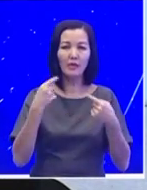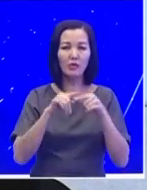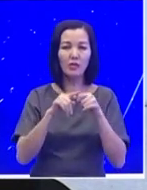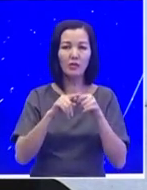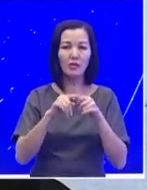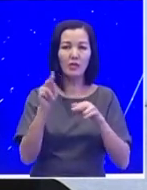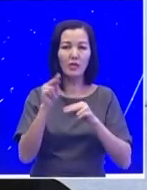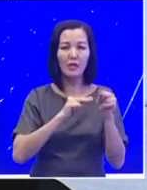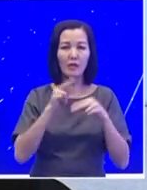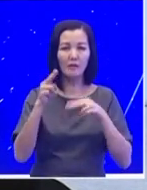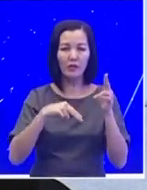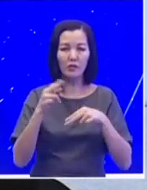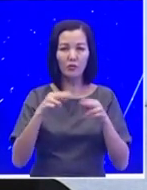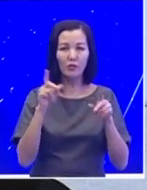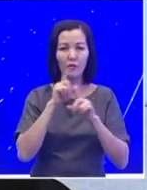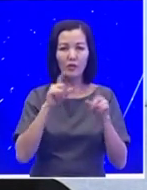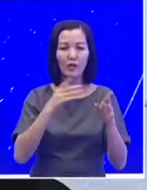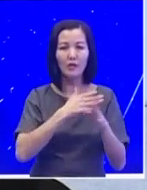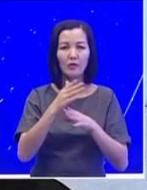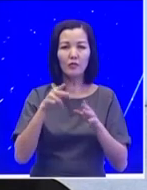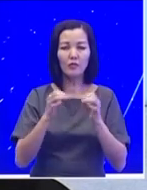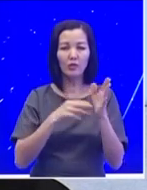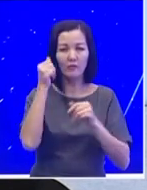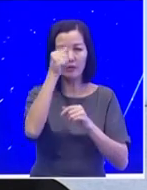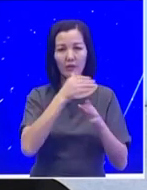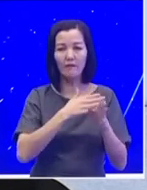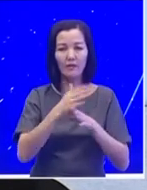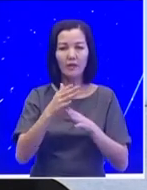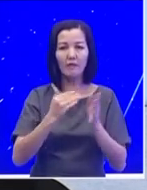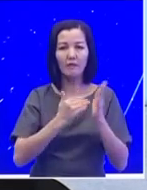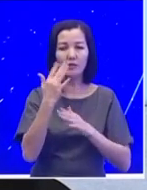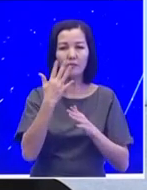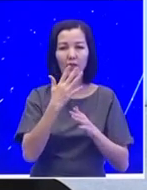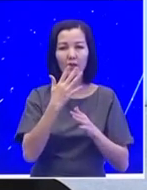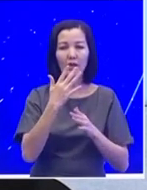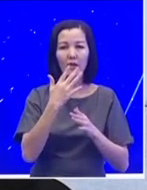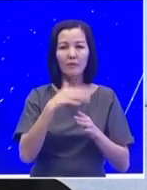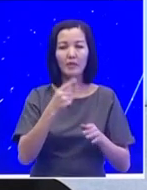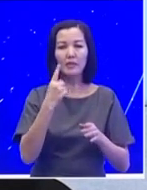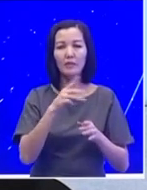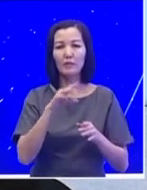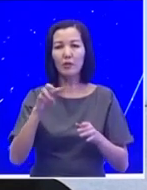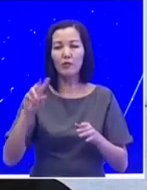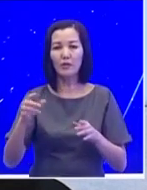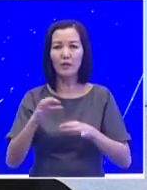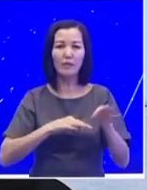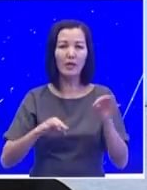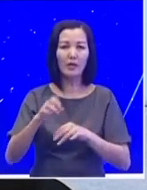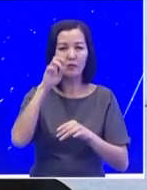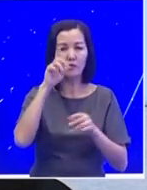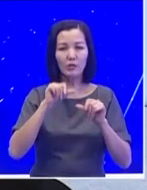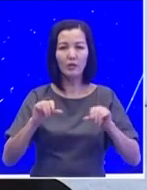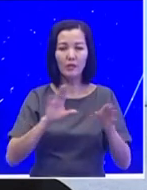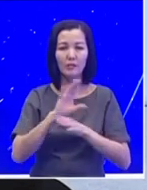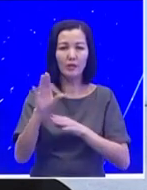инженерно-коммуникационной инфраструктуры этих объектов из бюджета в 2019 году выделено свыше 51 миллиона тенге. Проект направлен на государственную экспертизу.